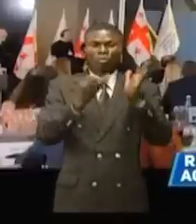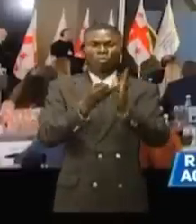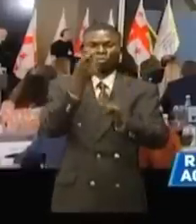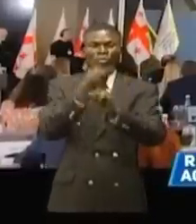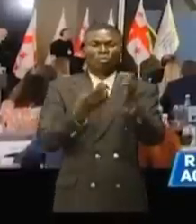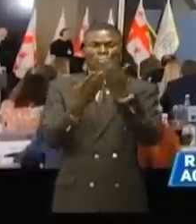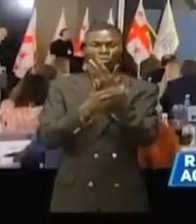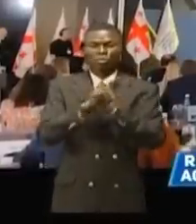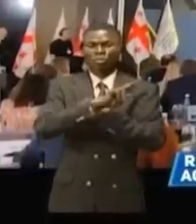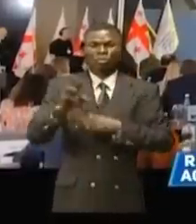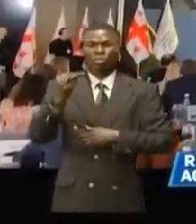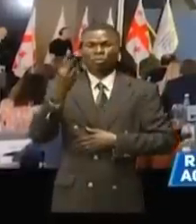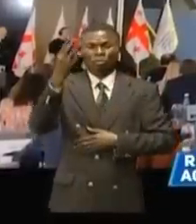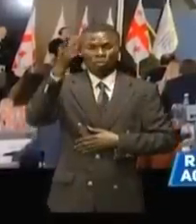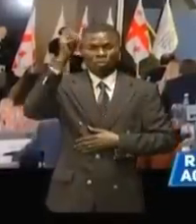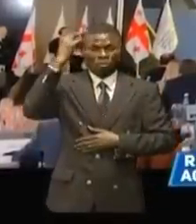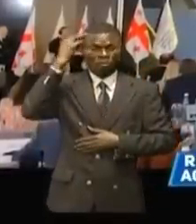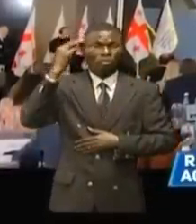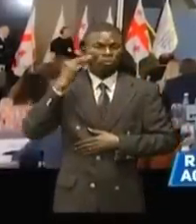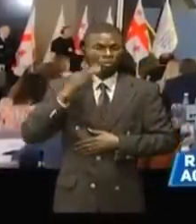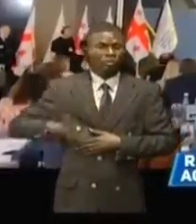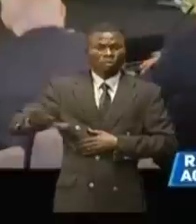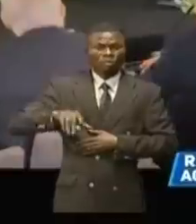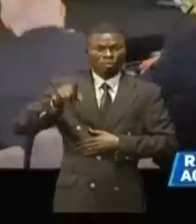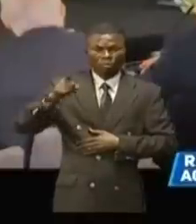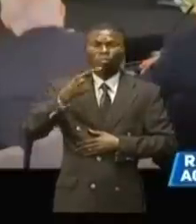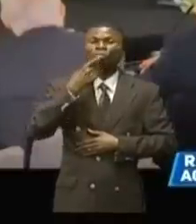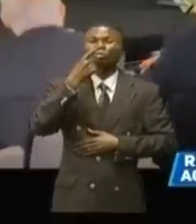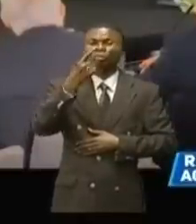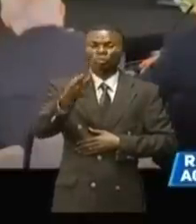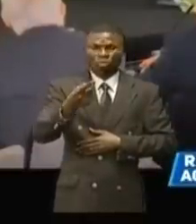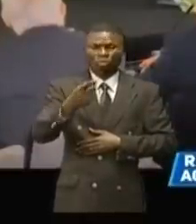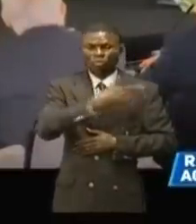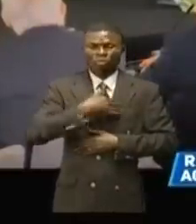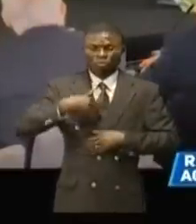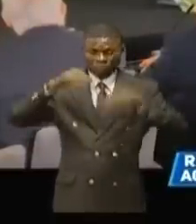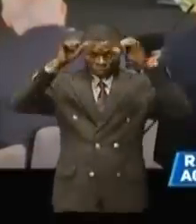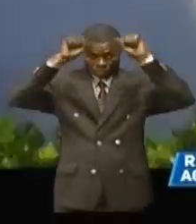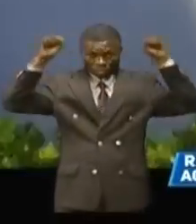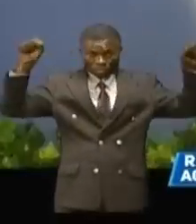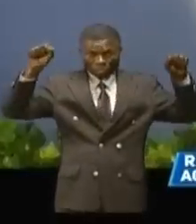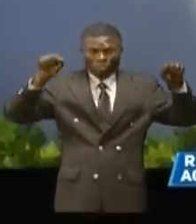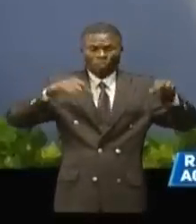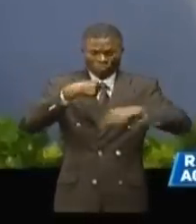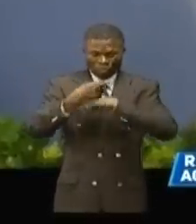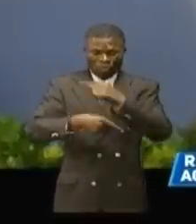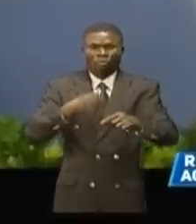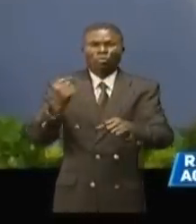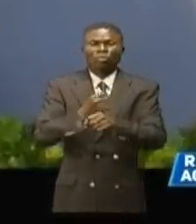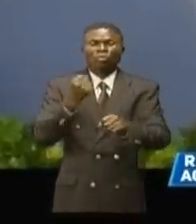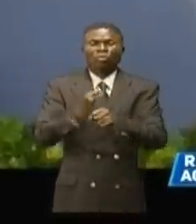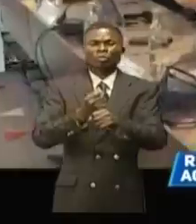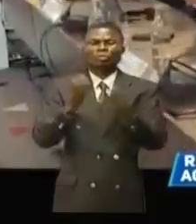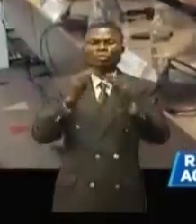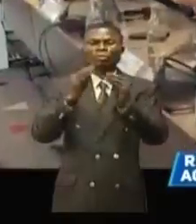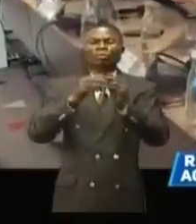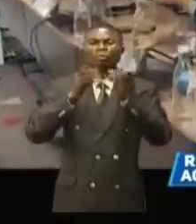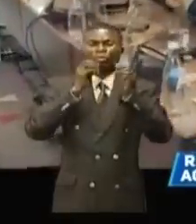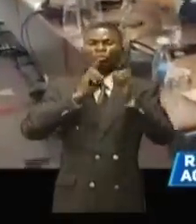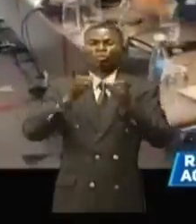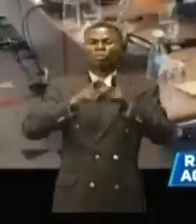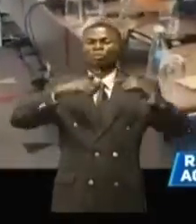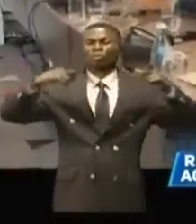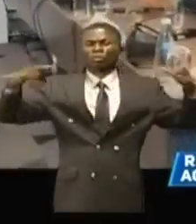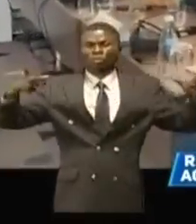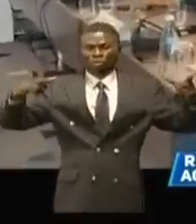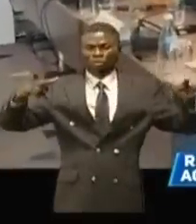juillet 2023, le premier ministre géorgien Irakli a, au nom de la présidente, ouvert les travaux de l'Assemblée plénière dans la grande salle de